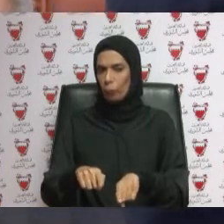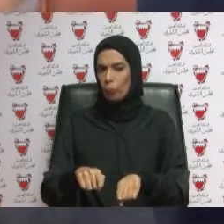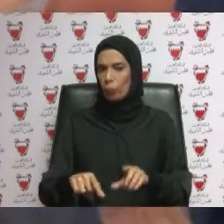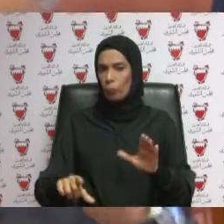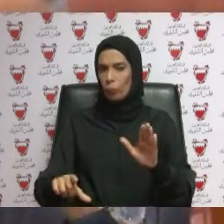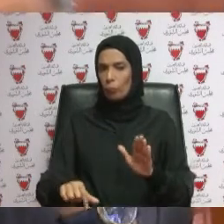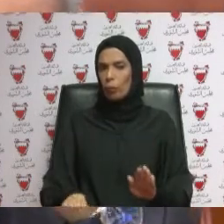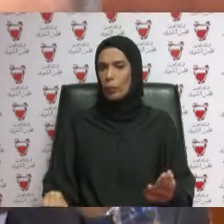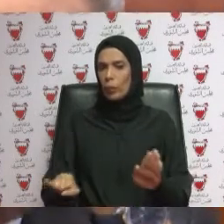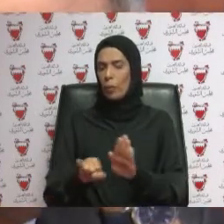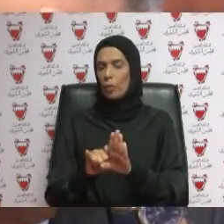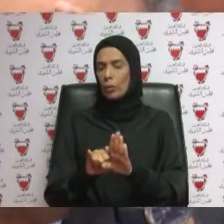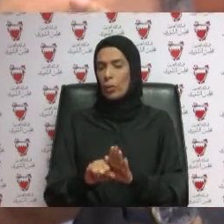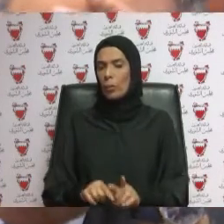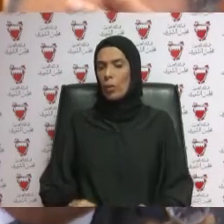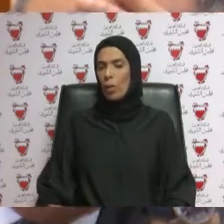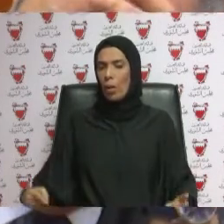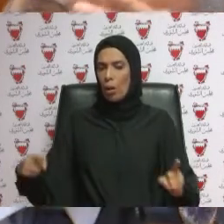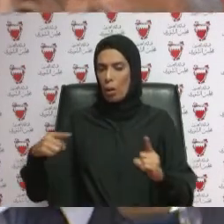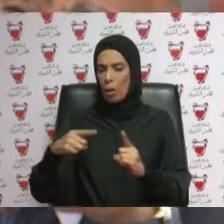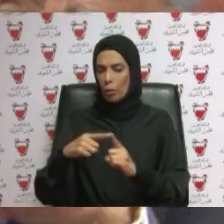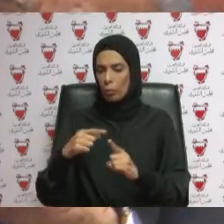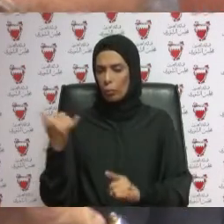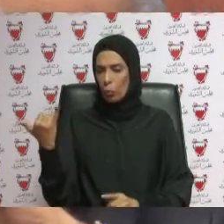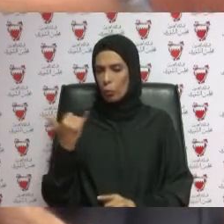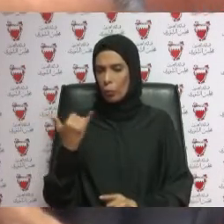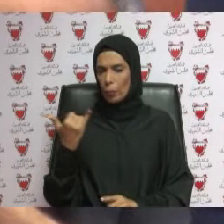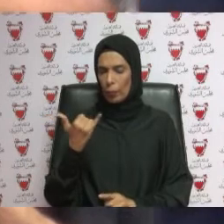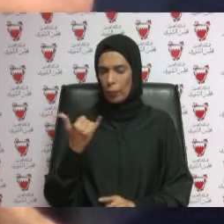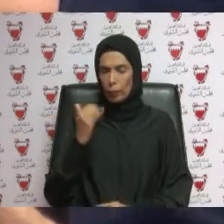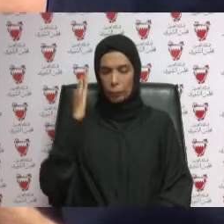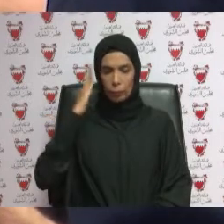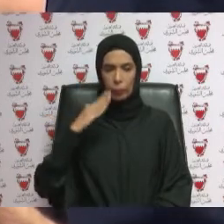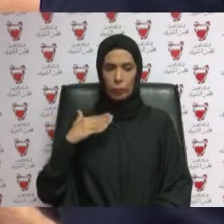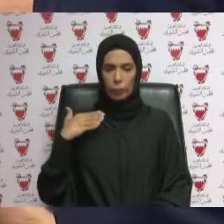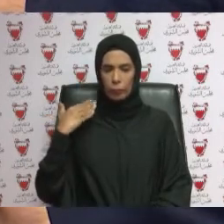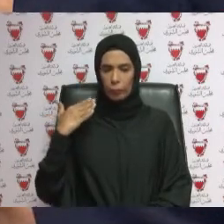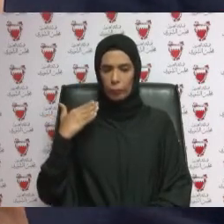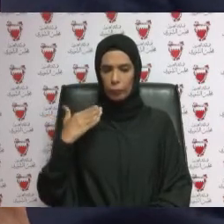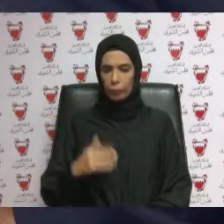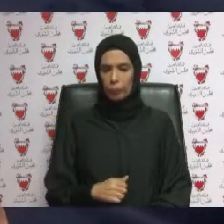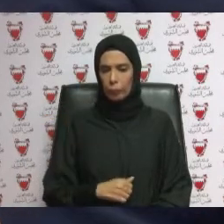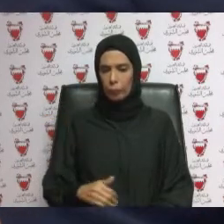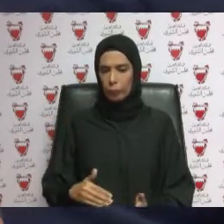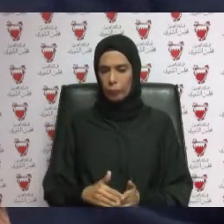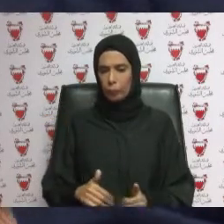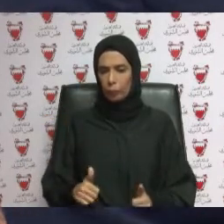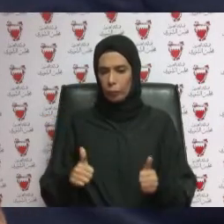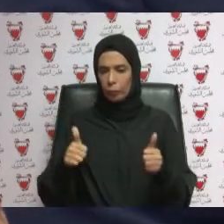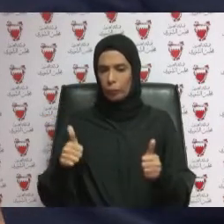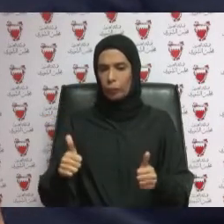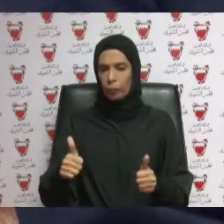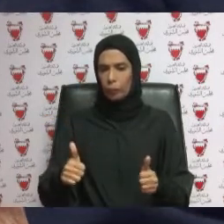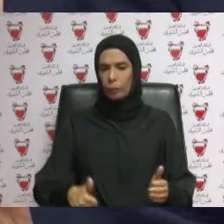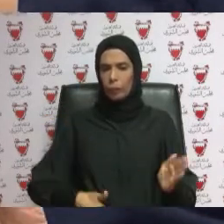تتعلق بتنفيذ هذه الأهداف الجدا جدا مهمة بالنسبة إلى المرأة، وفي نفس الوقت احنا نكون حققنا نوع من